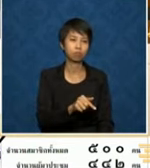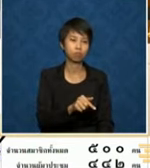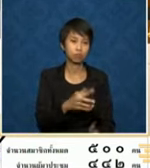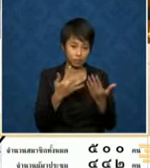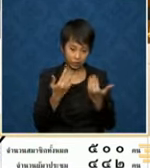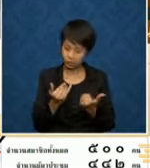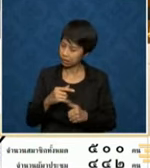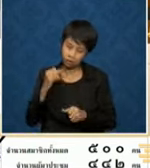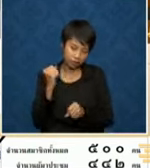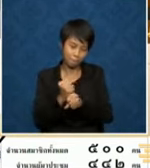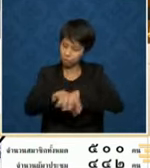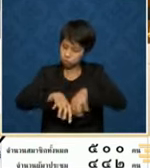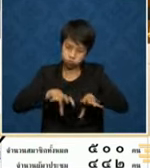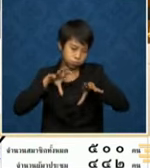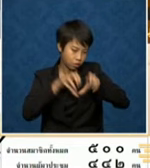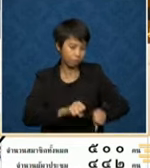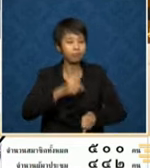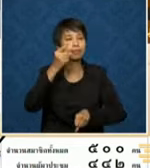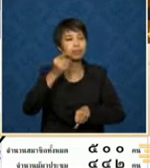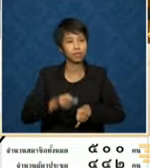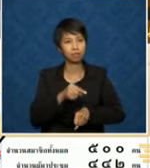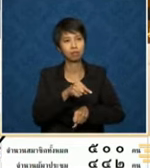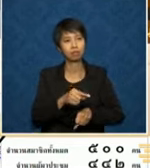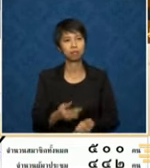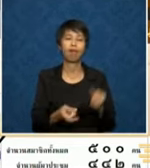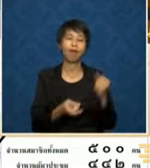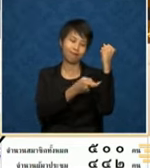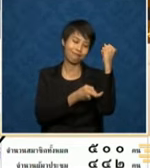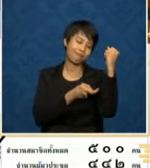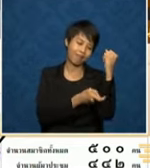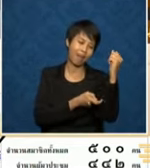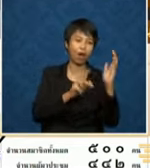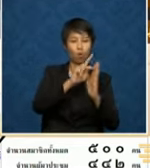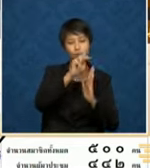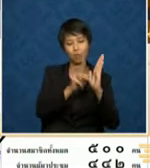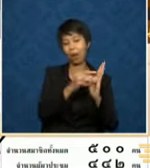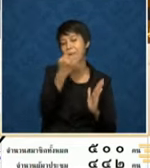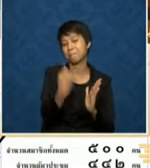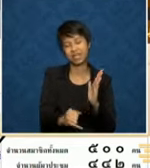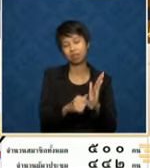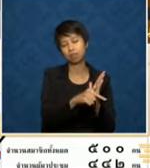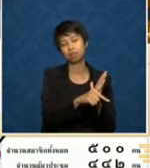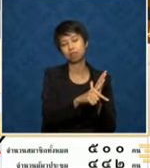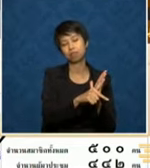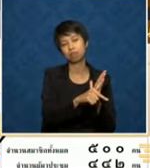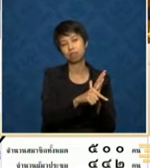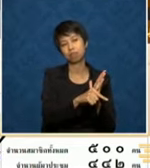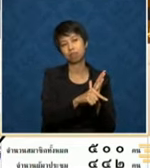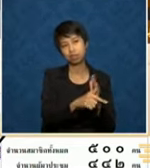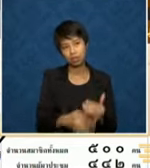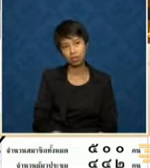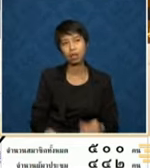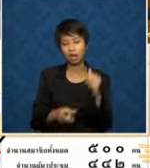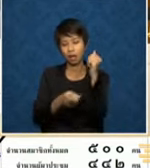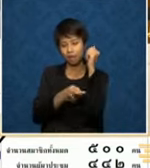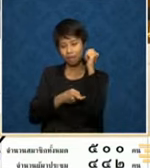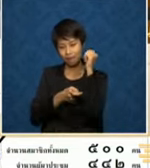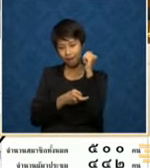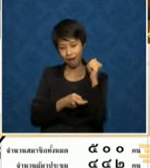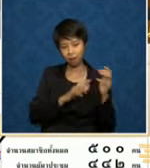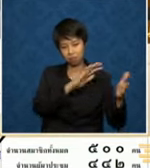พอเราเอาจริงเอาจังยางเถื่อนที่เป็นสีดำเข้าไม่ได้ยางที่เป็นยางทราน